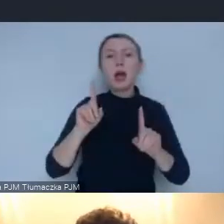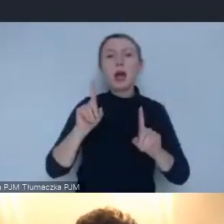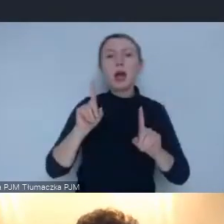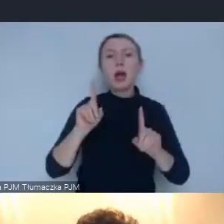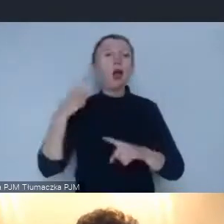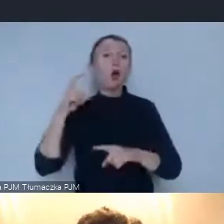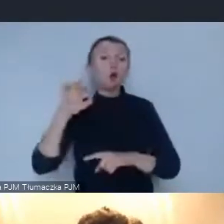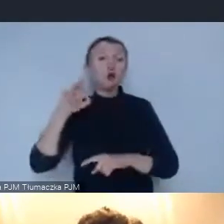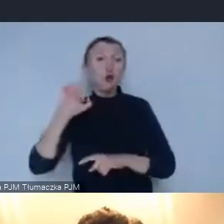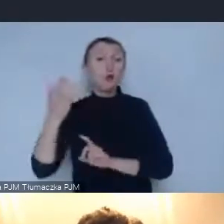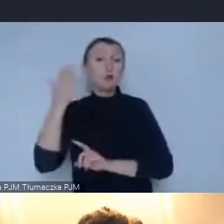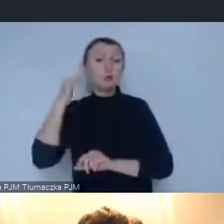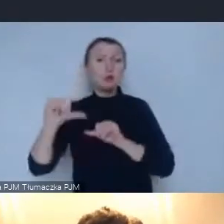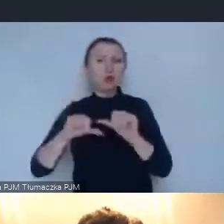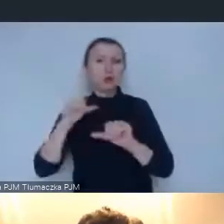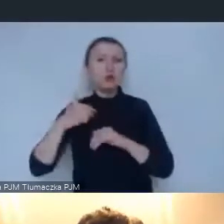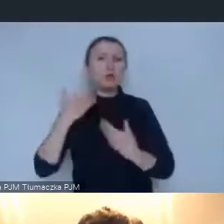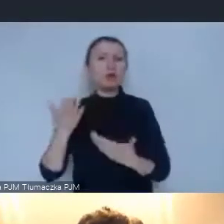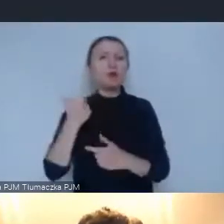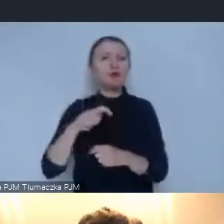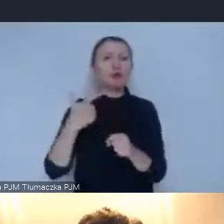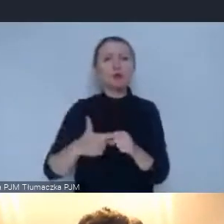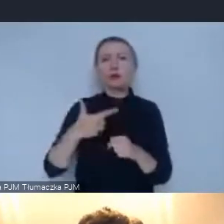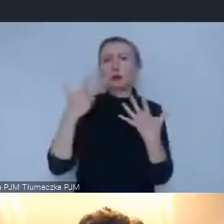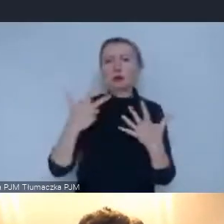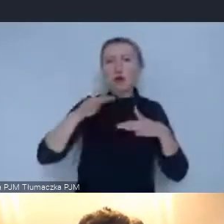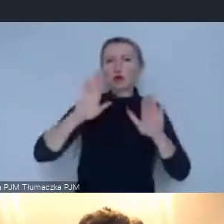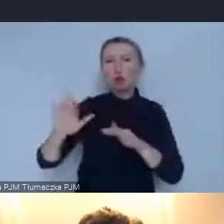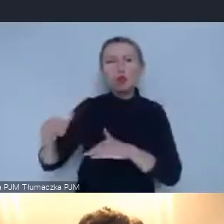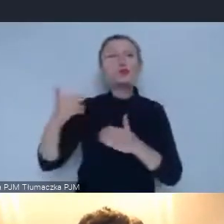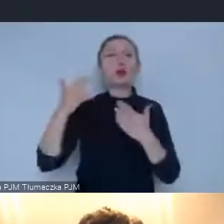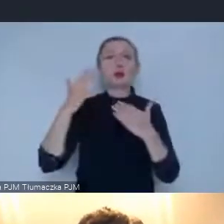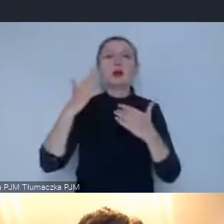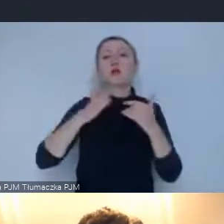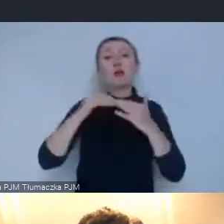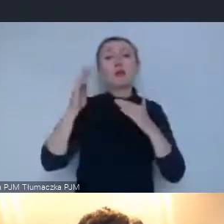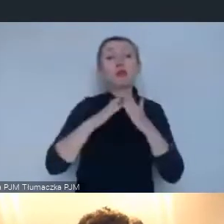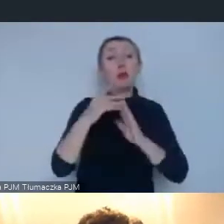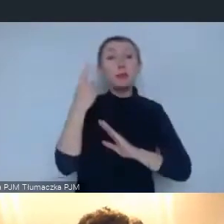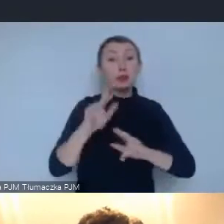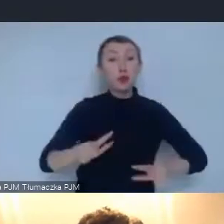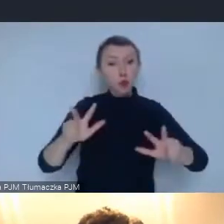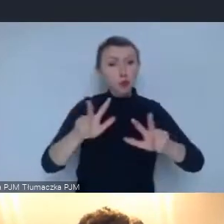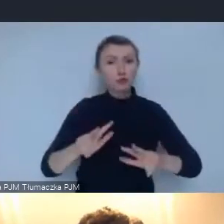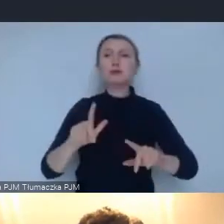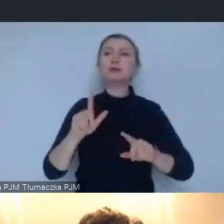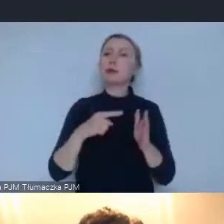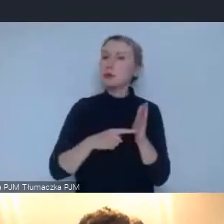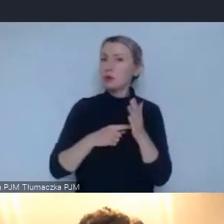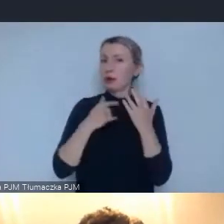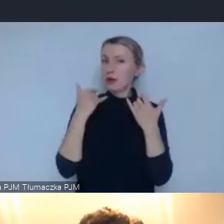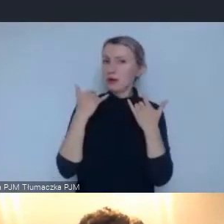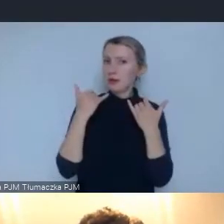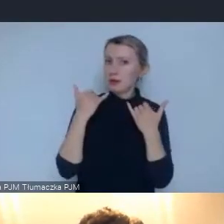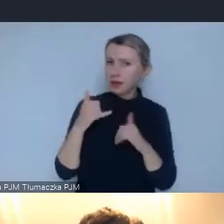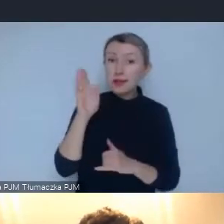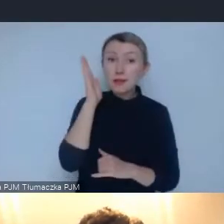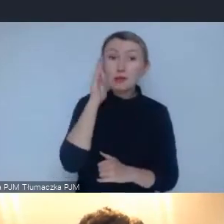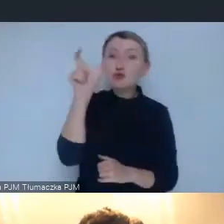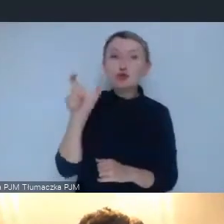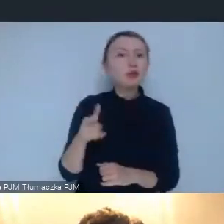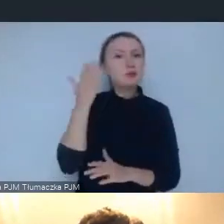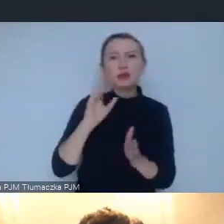w Ostrowcu w ubiegłym roku wydano 128 pozwoleń na budowę domów jednorodzinnych. To już jest inny mieszkaniec, to